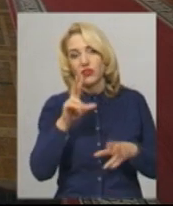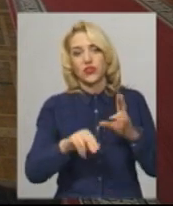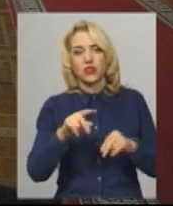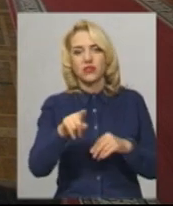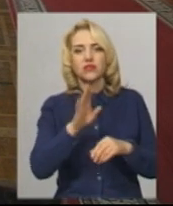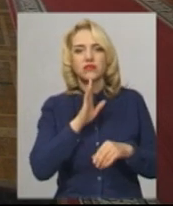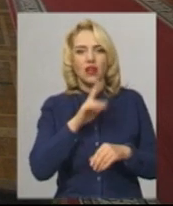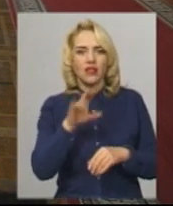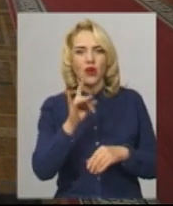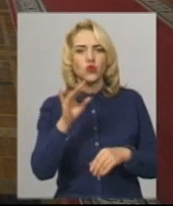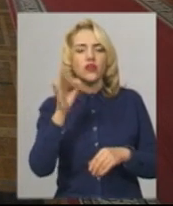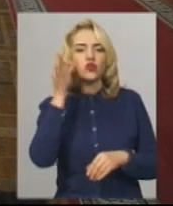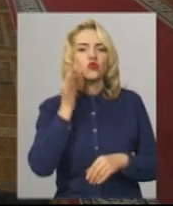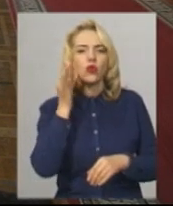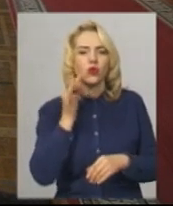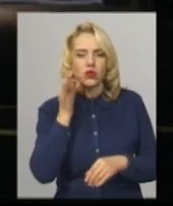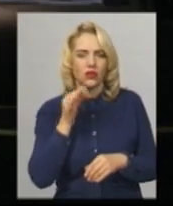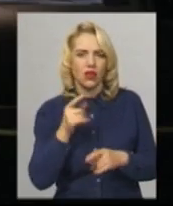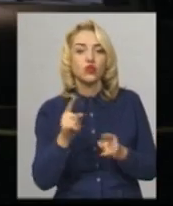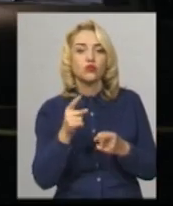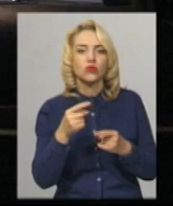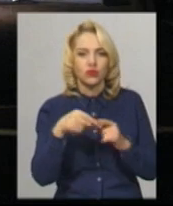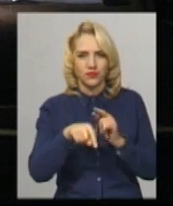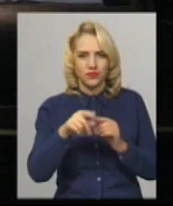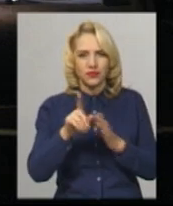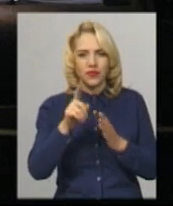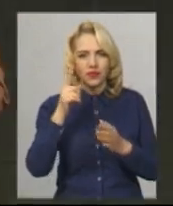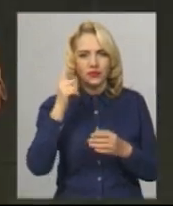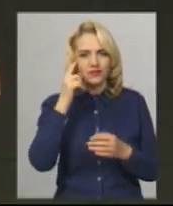солодкою через те, що вона виглядає їм дивною. Її